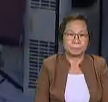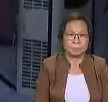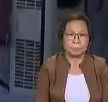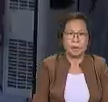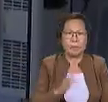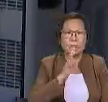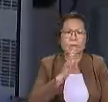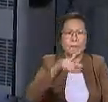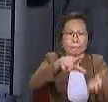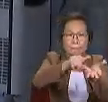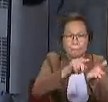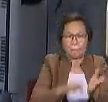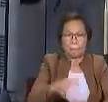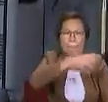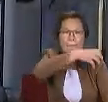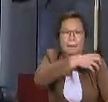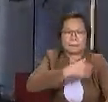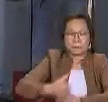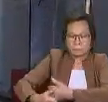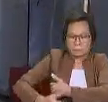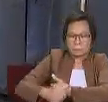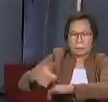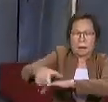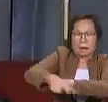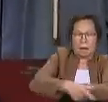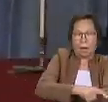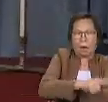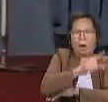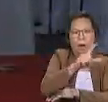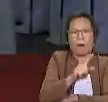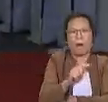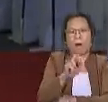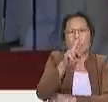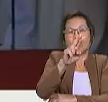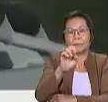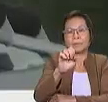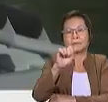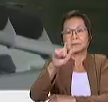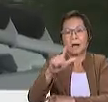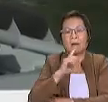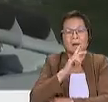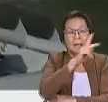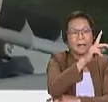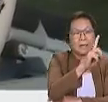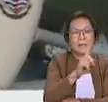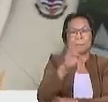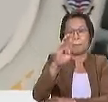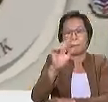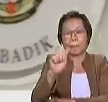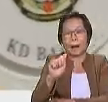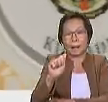bercakap kepada media Panglima tentera laut lah semuanya tansri Muhammad Reza Muhammad Sani berkata caddy badik merupakan